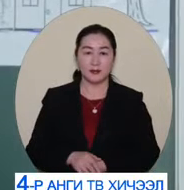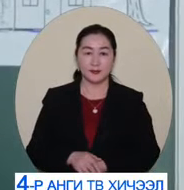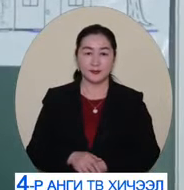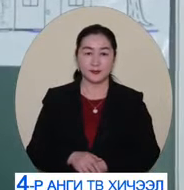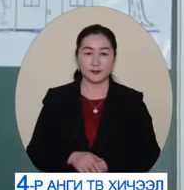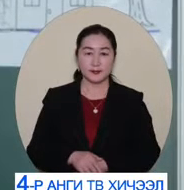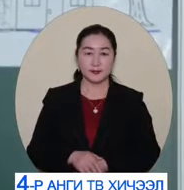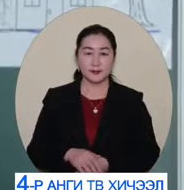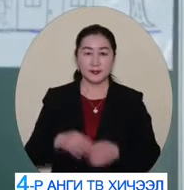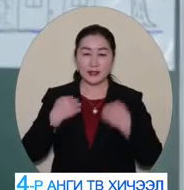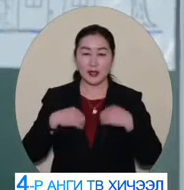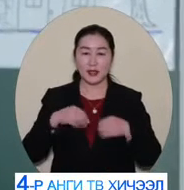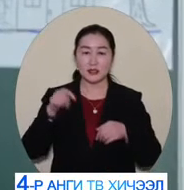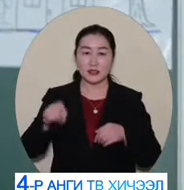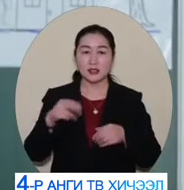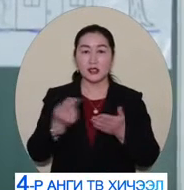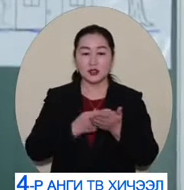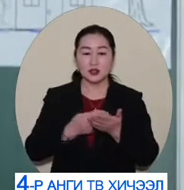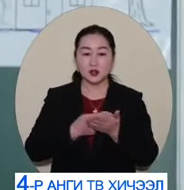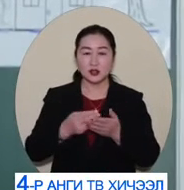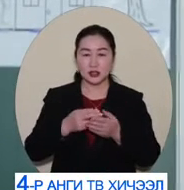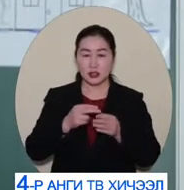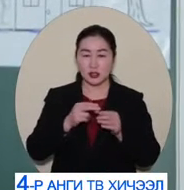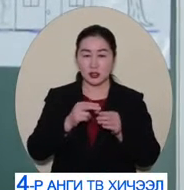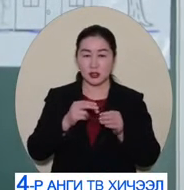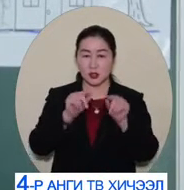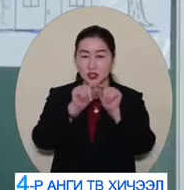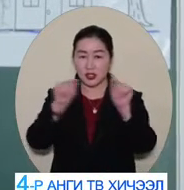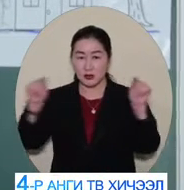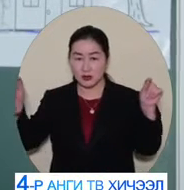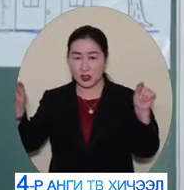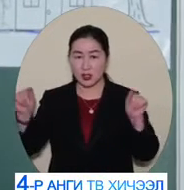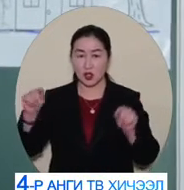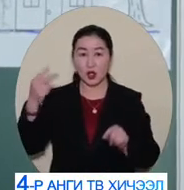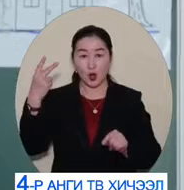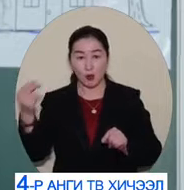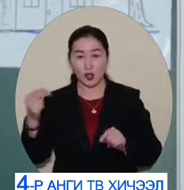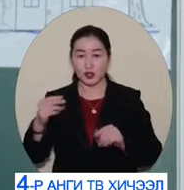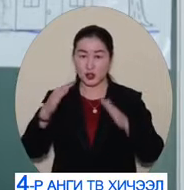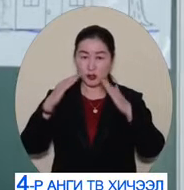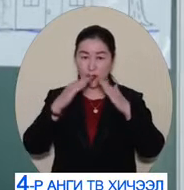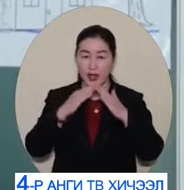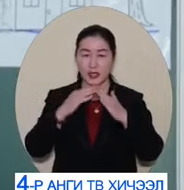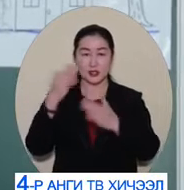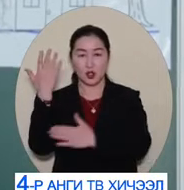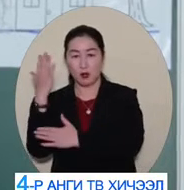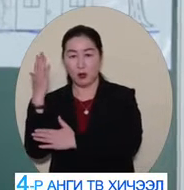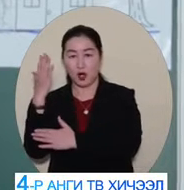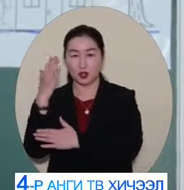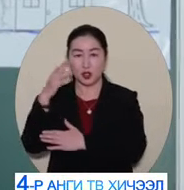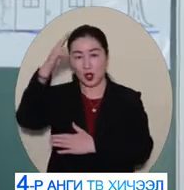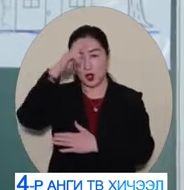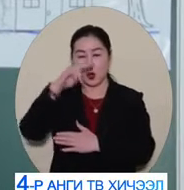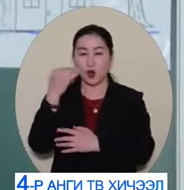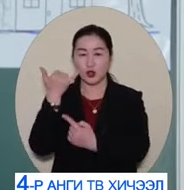багш энэ одоо зурсан зургийнхаа хэмжээг а бодит одоо байшингийнхаа